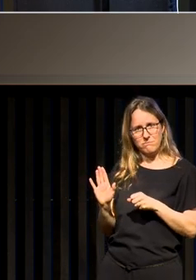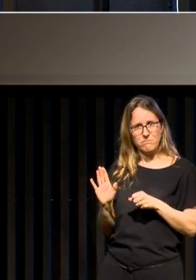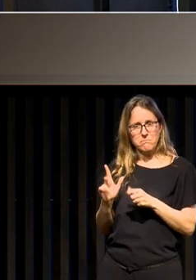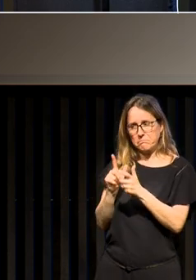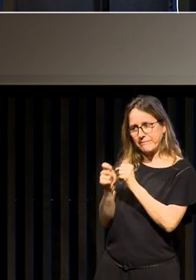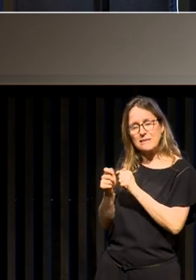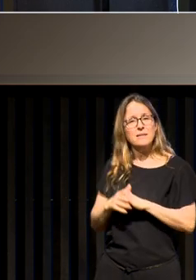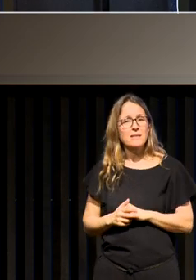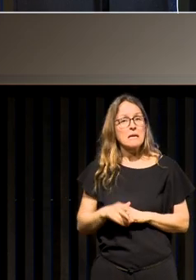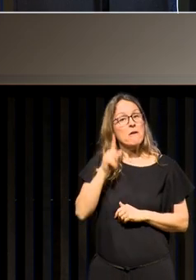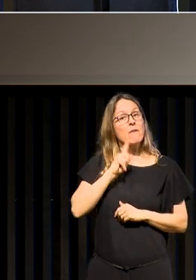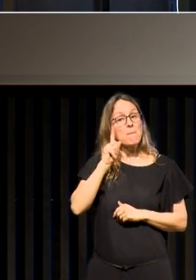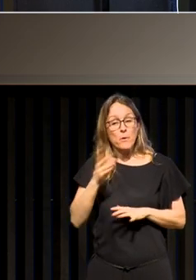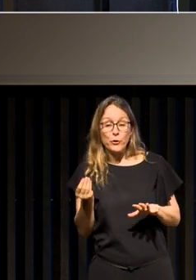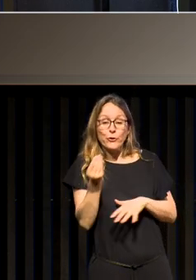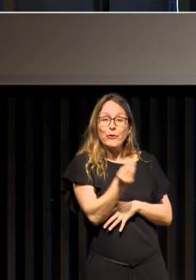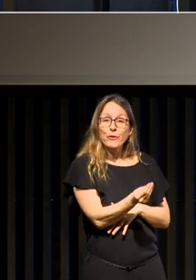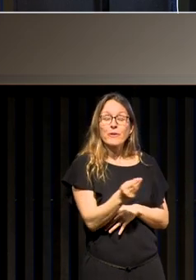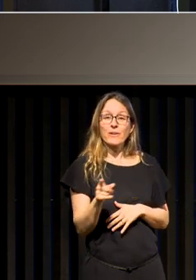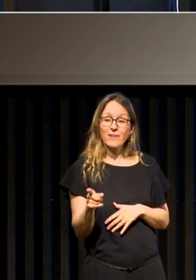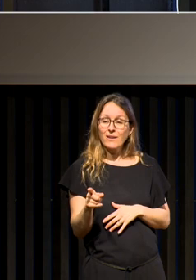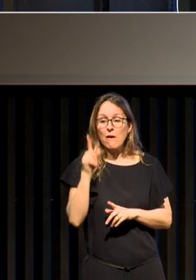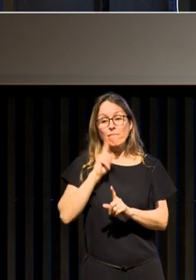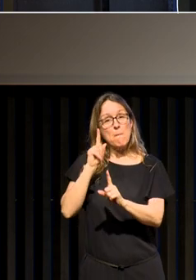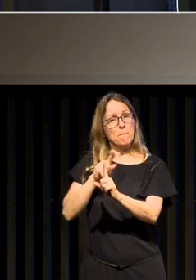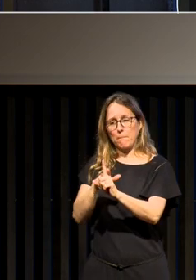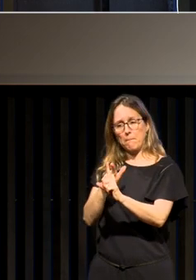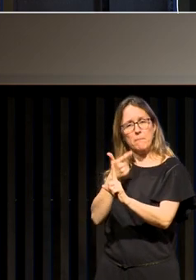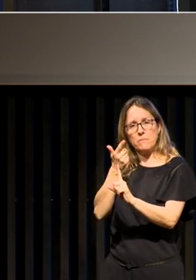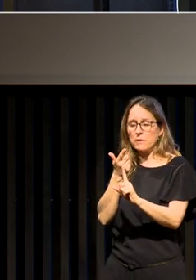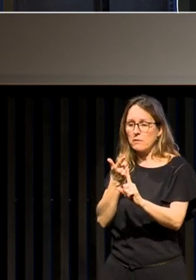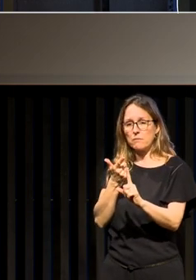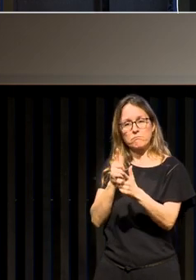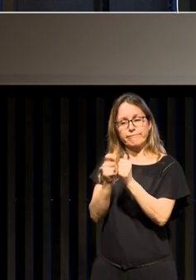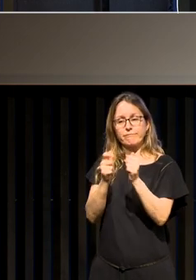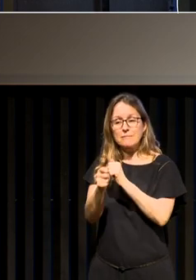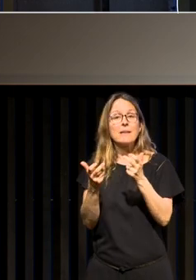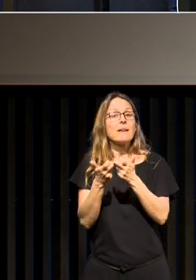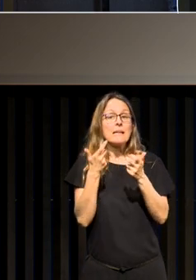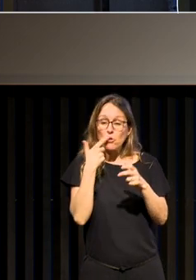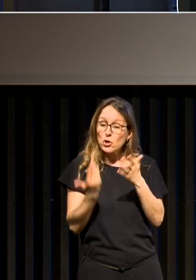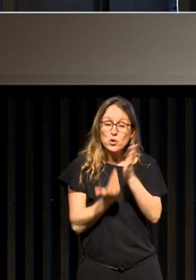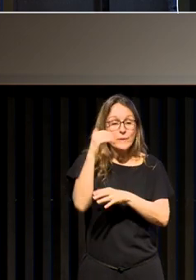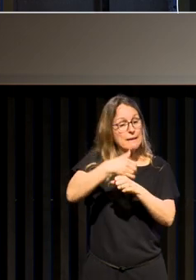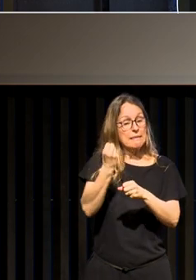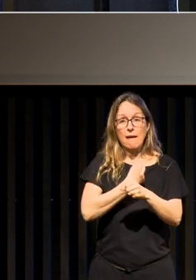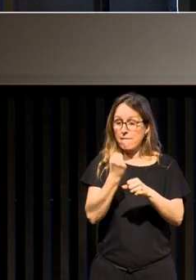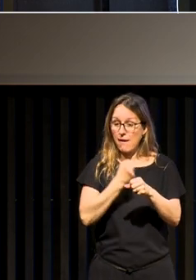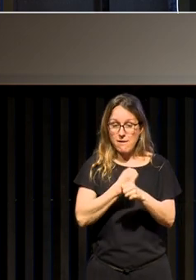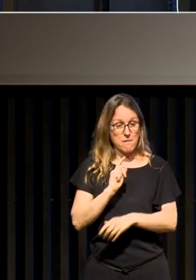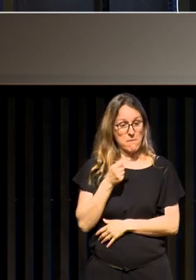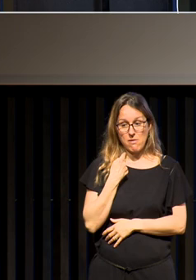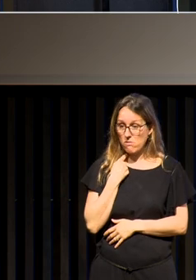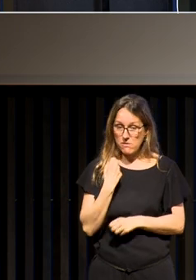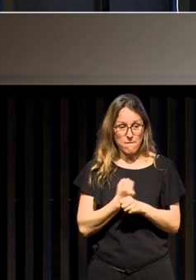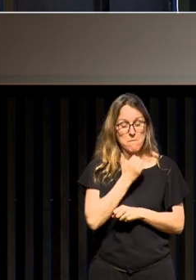La donneuse qui est indemnisée pour ses journées de travail perdues,